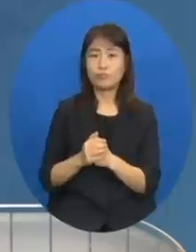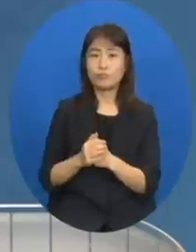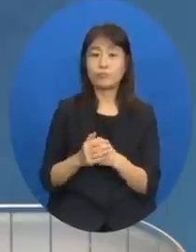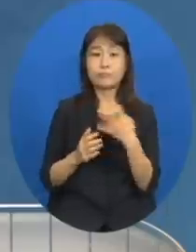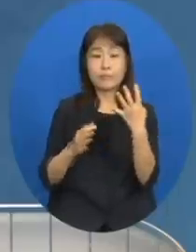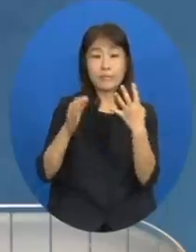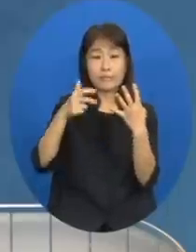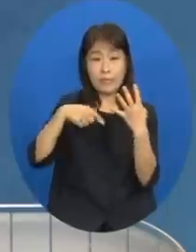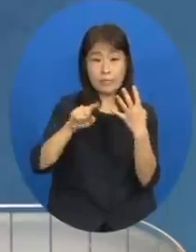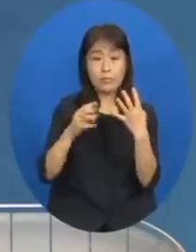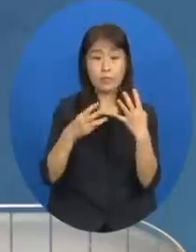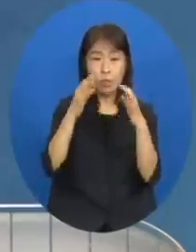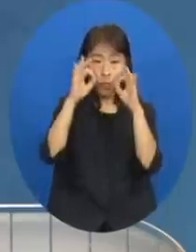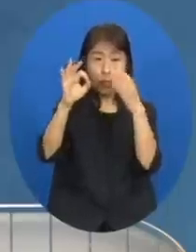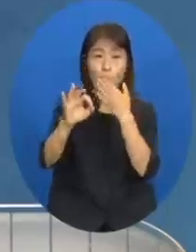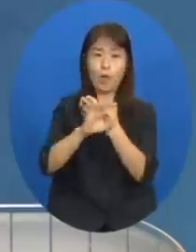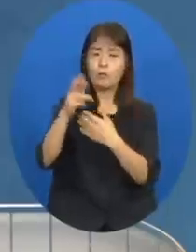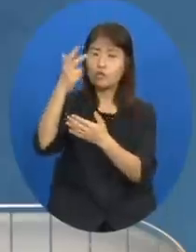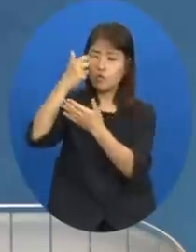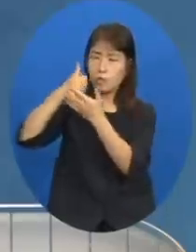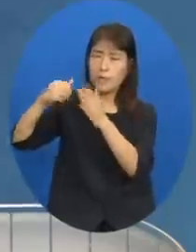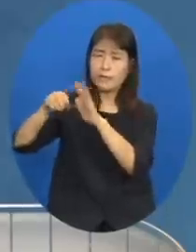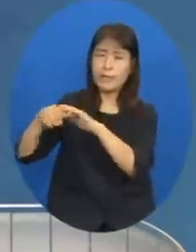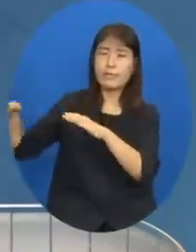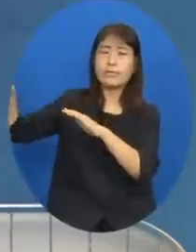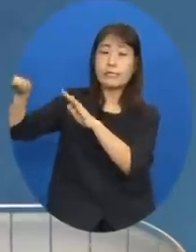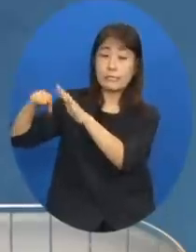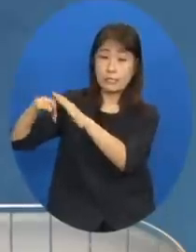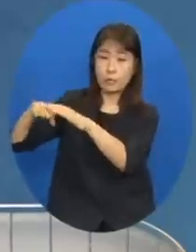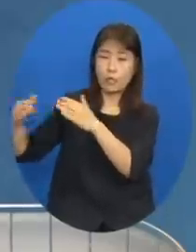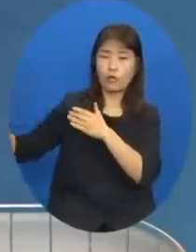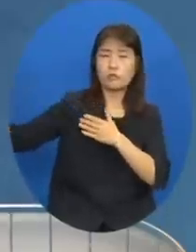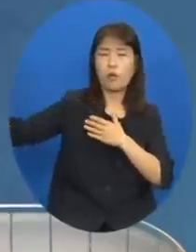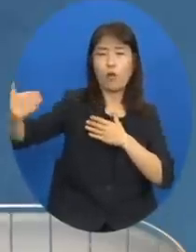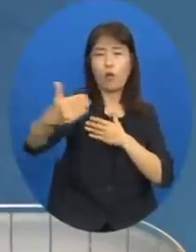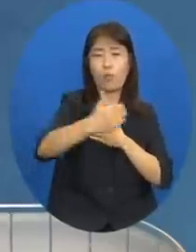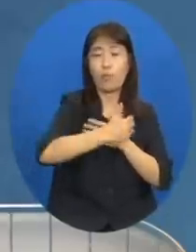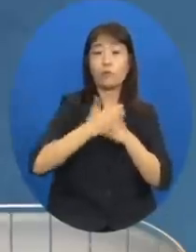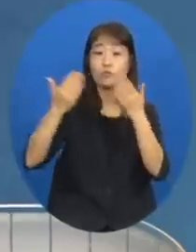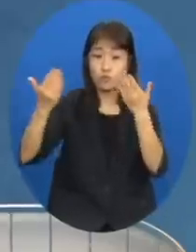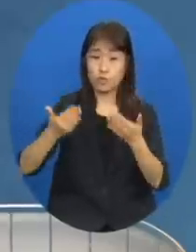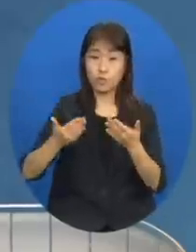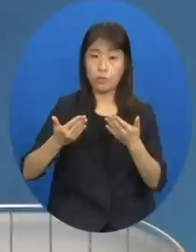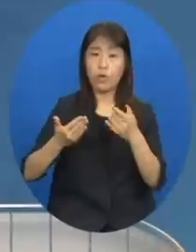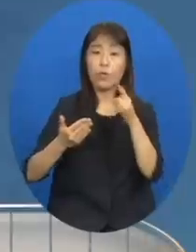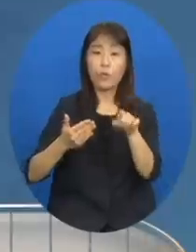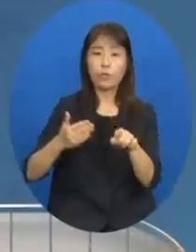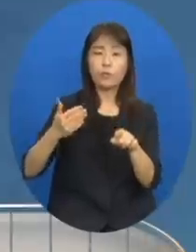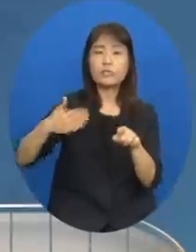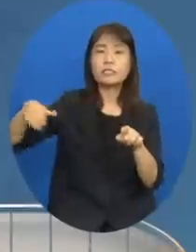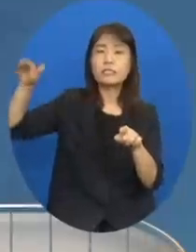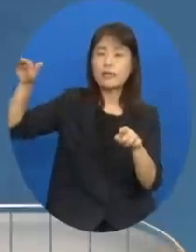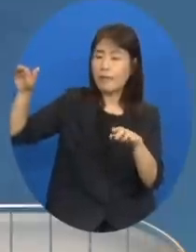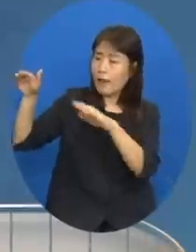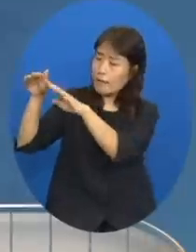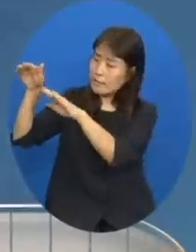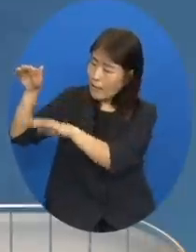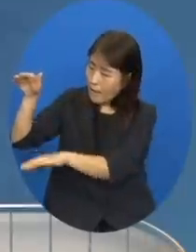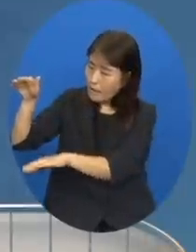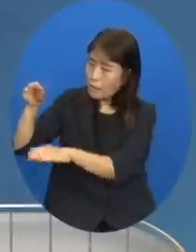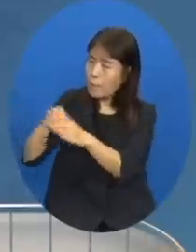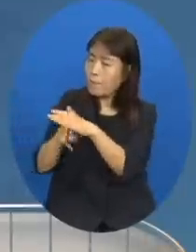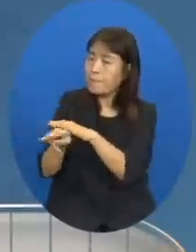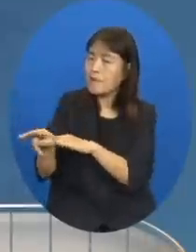4절 말씀에 주님이 그의 깃으로 너를 덮어 주시고 너도 그의 날개 아래로 피할 것이니